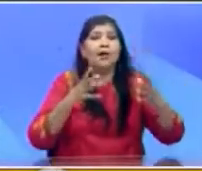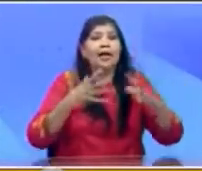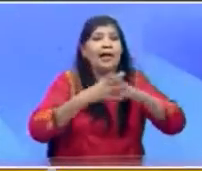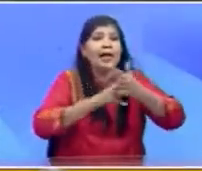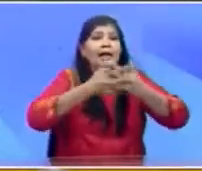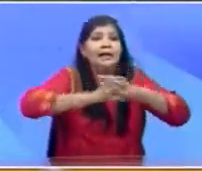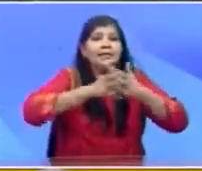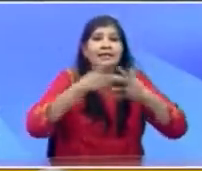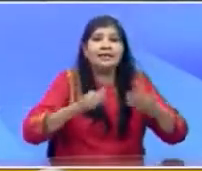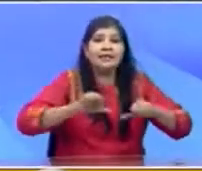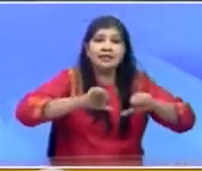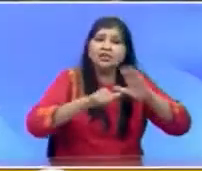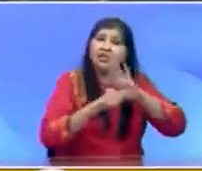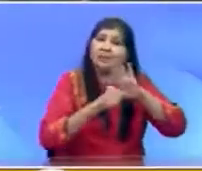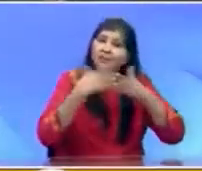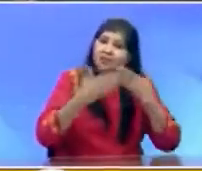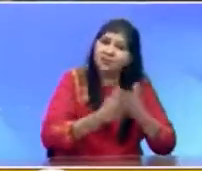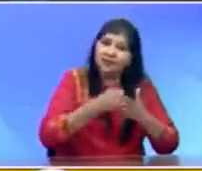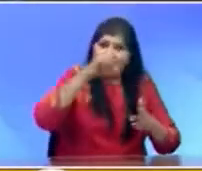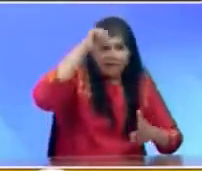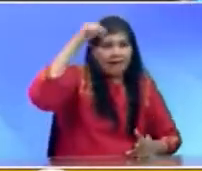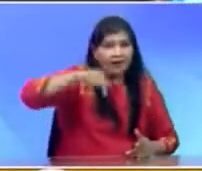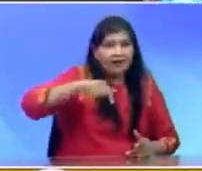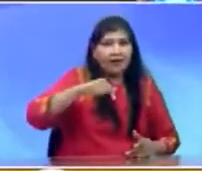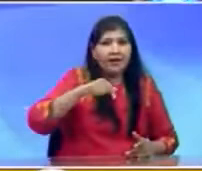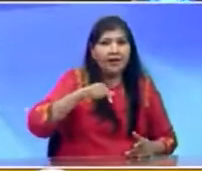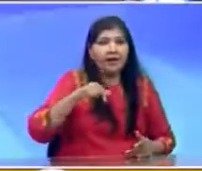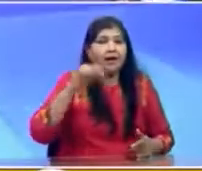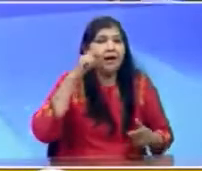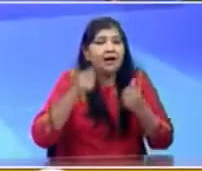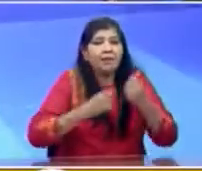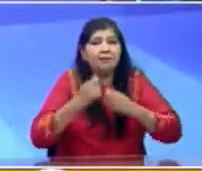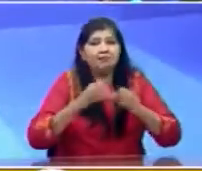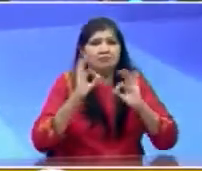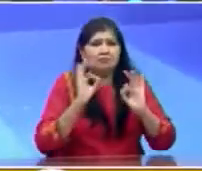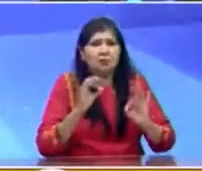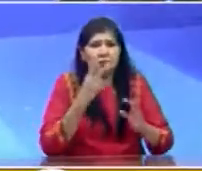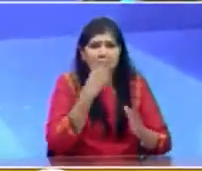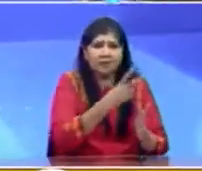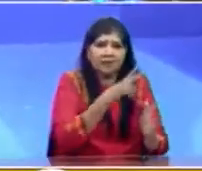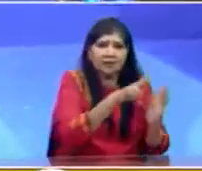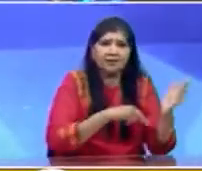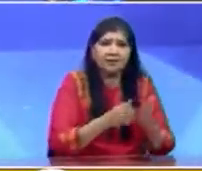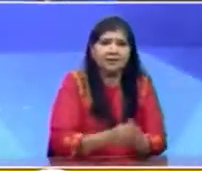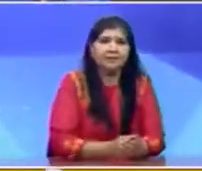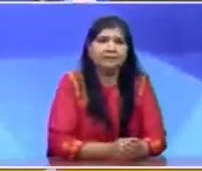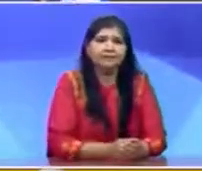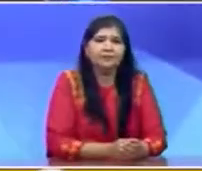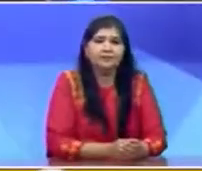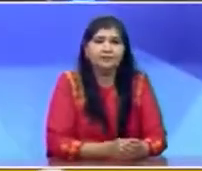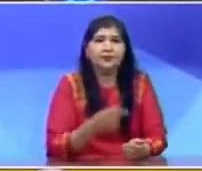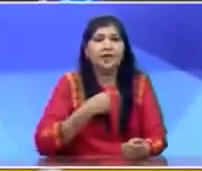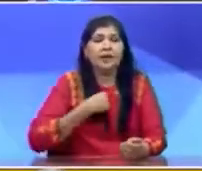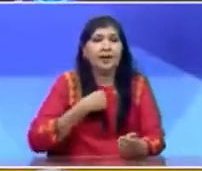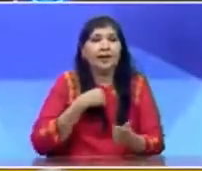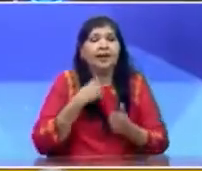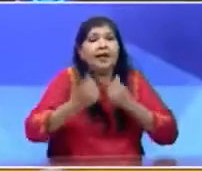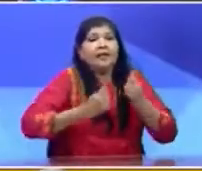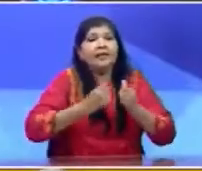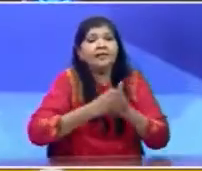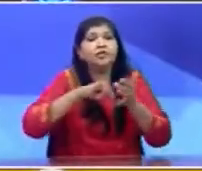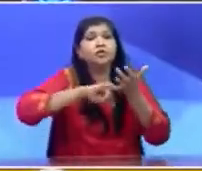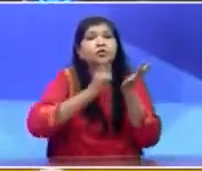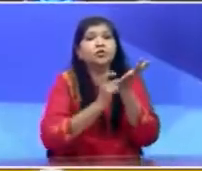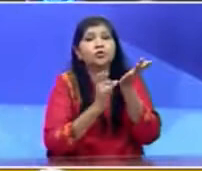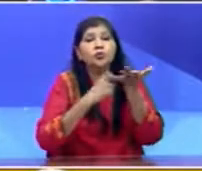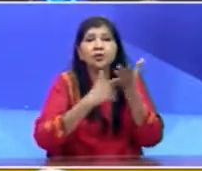रेसलिंग चैंपियनशिप में भी भारतीय खिलाड़ियों ने बेहतरीन प्रदर्शन किया। हमारे एथलीट सूरज ने